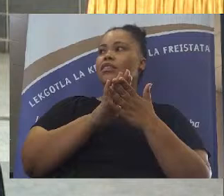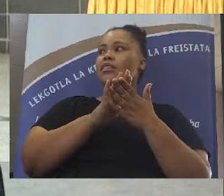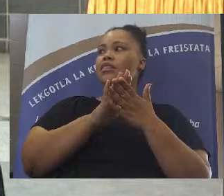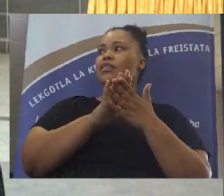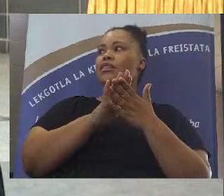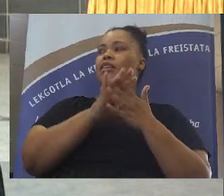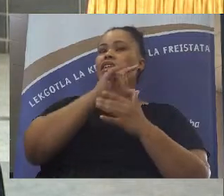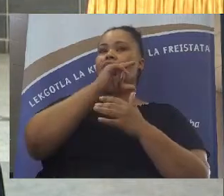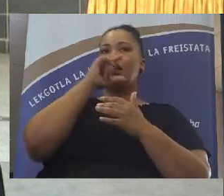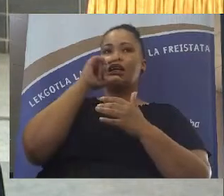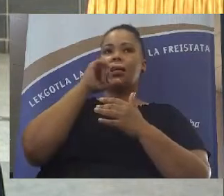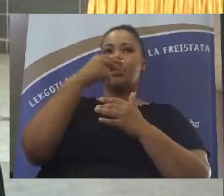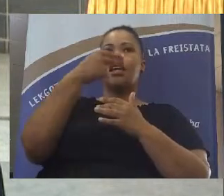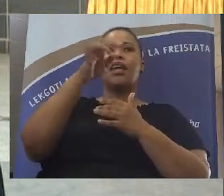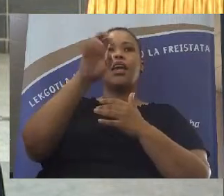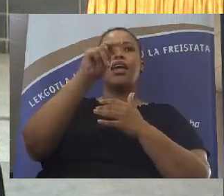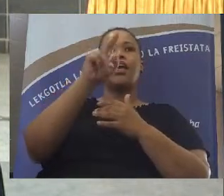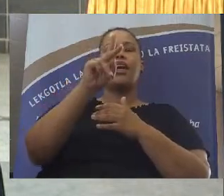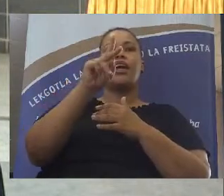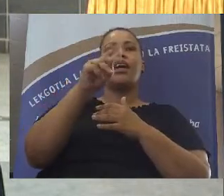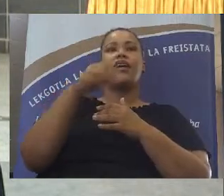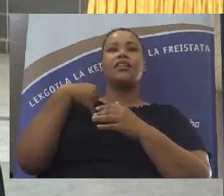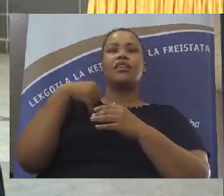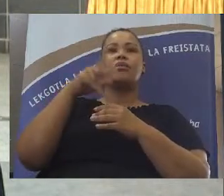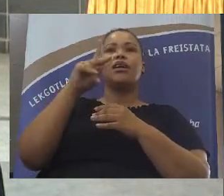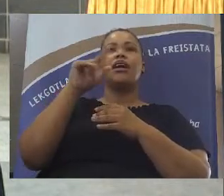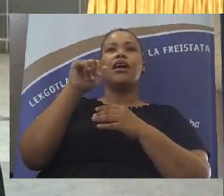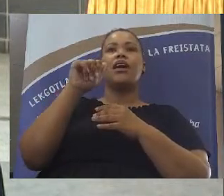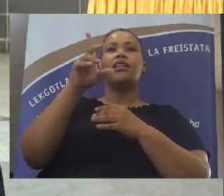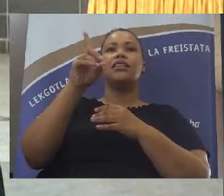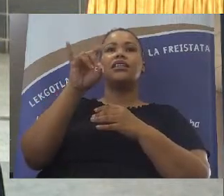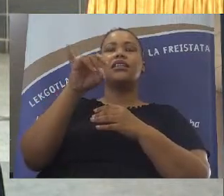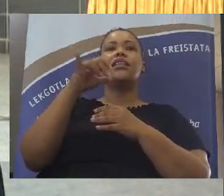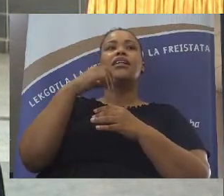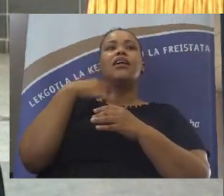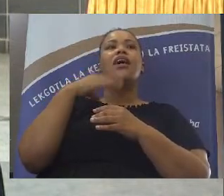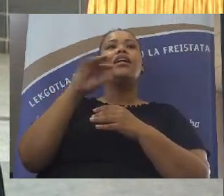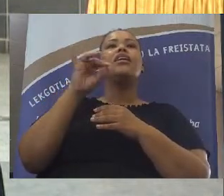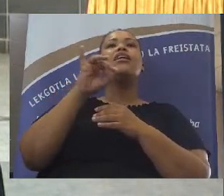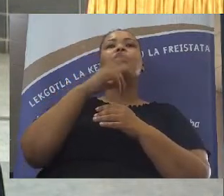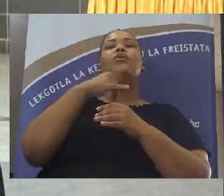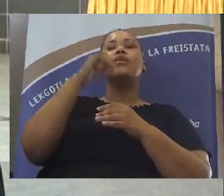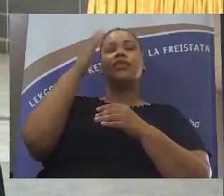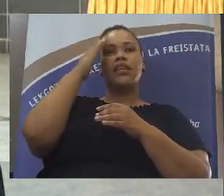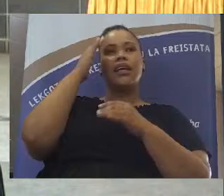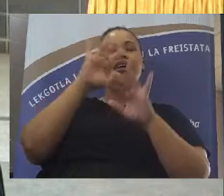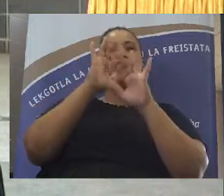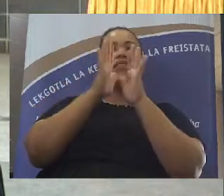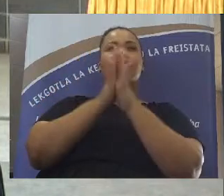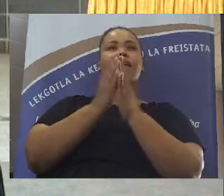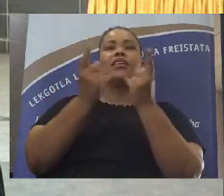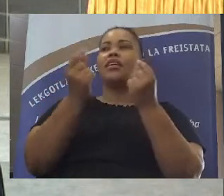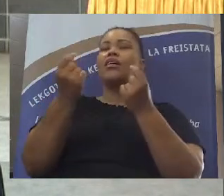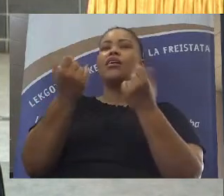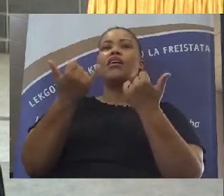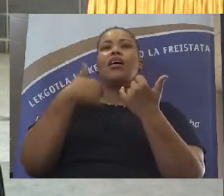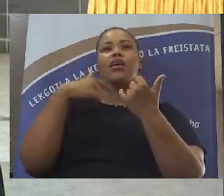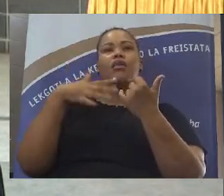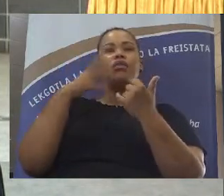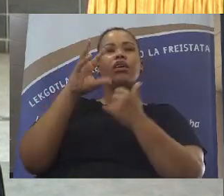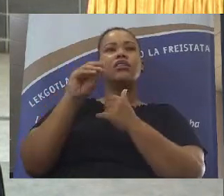Ek is Eindkaji van Oppermans Gronde. My vraag is die, kyk ons het op gepraat van al die provisions wat gemaak word. Wat se provisions word daar